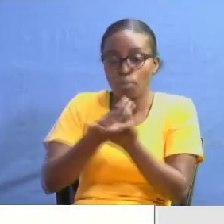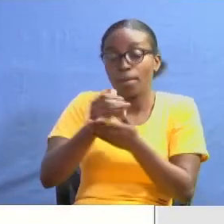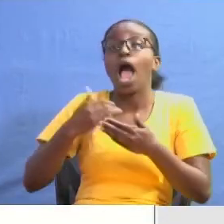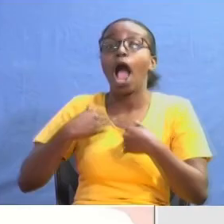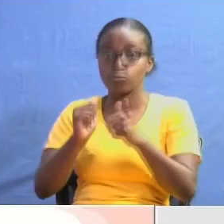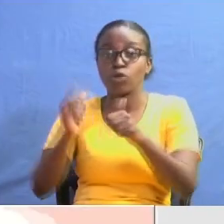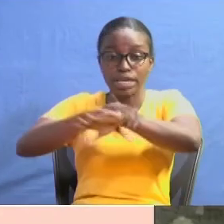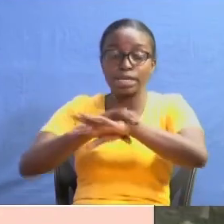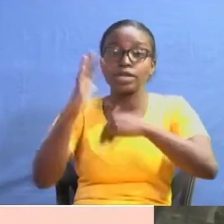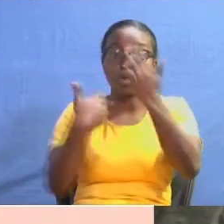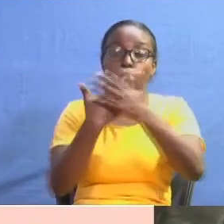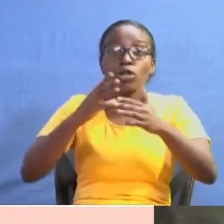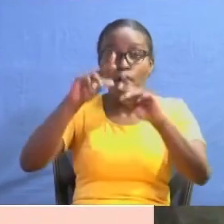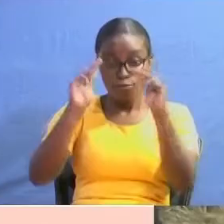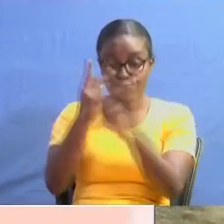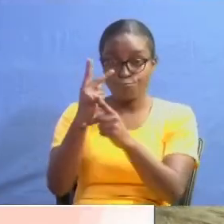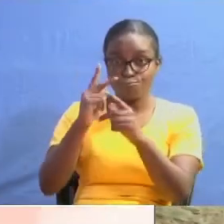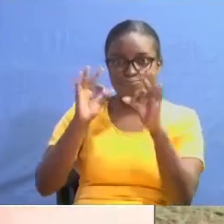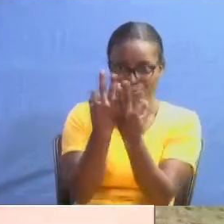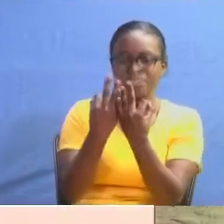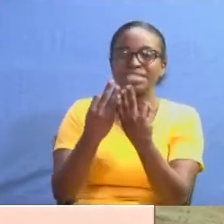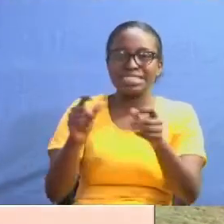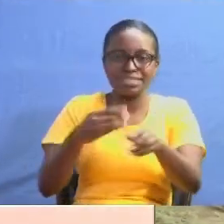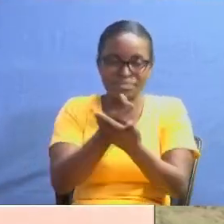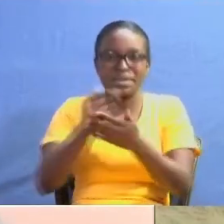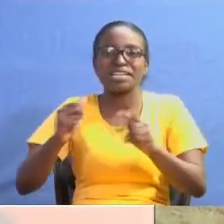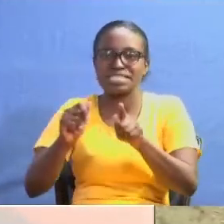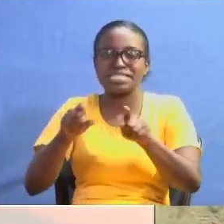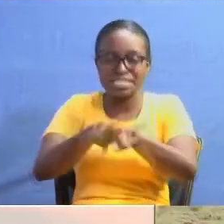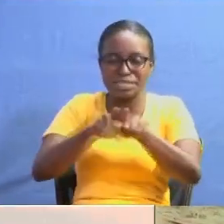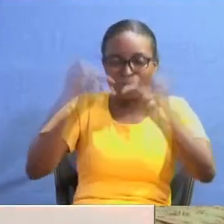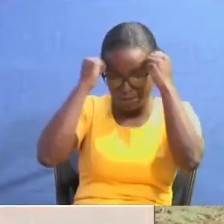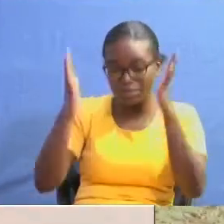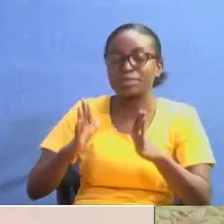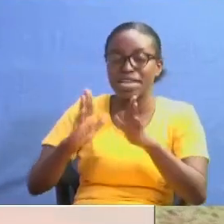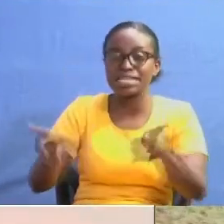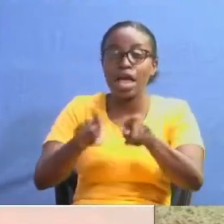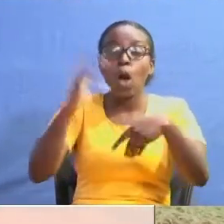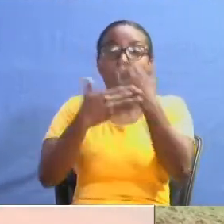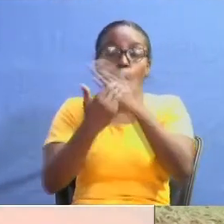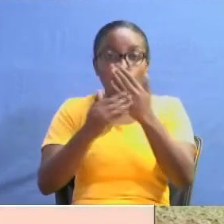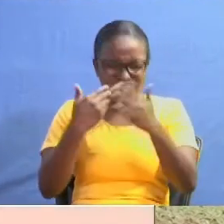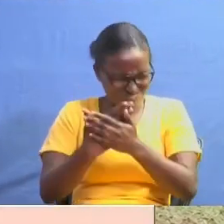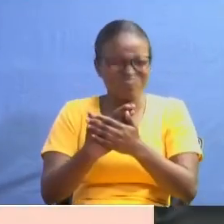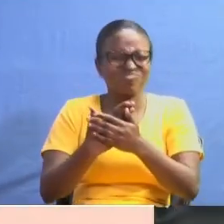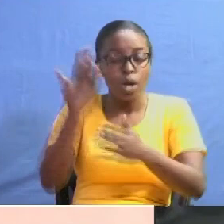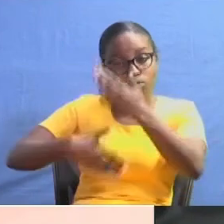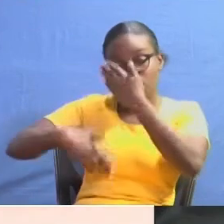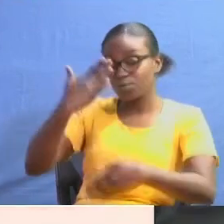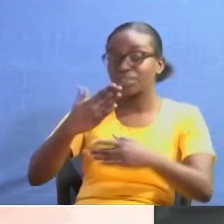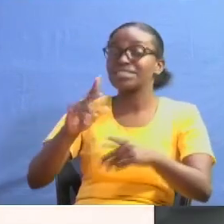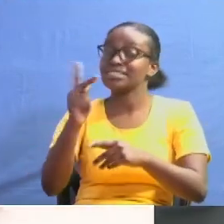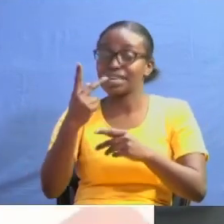kipato cha familia na mahitaji ya kifedha ya mwanafunzi. Wanafunzi wa vyuo vikuu sasa wanaiomba serikali ya Kenya